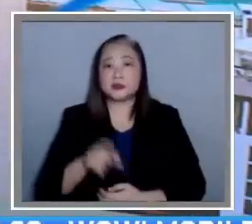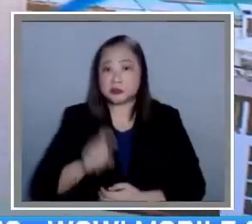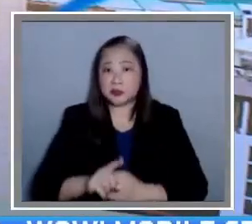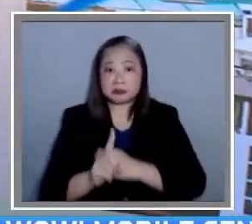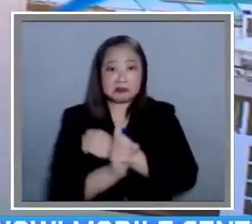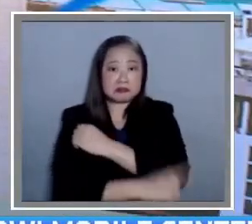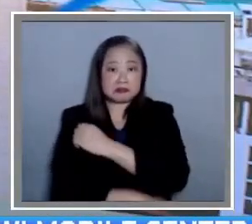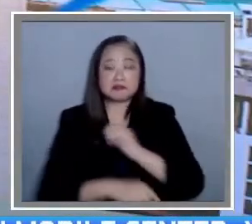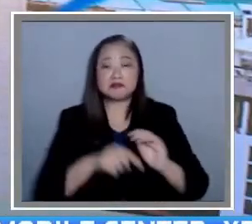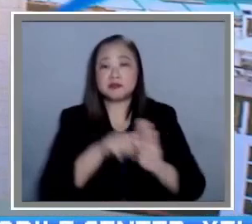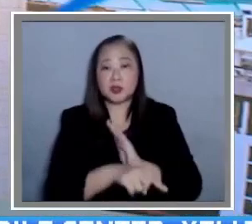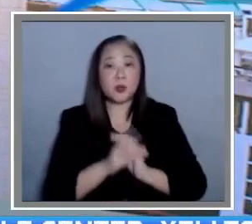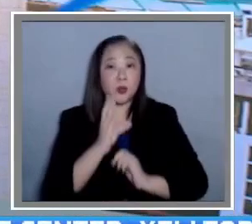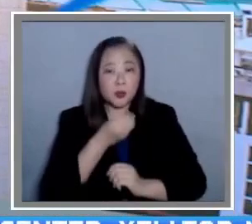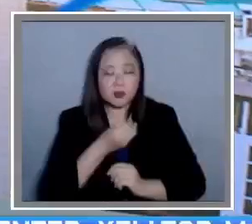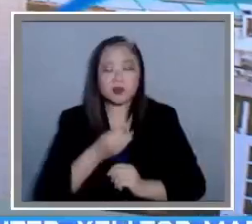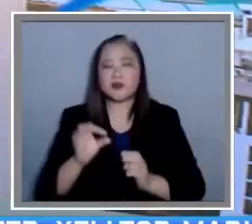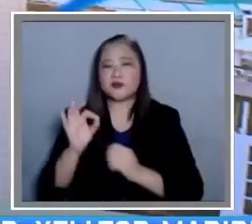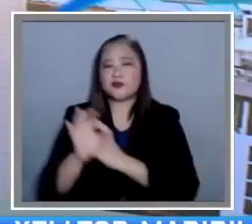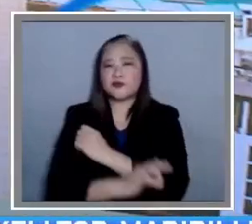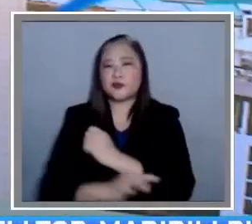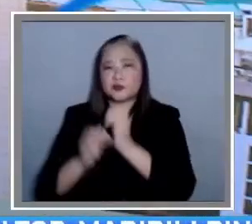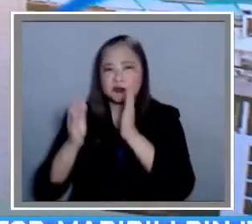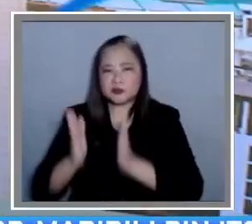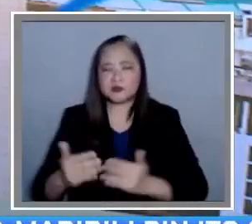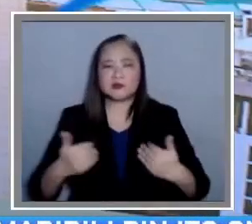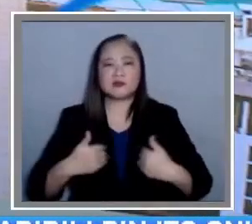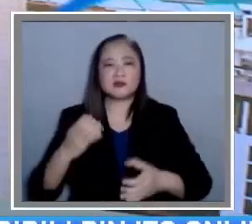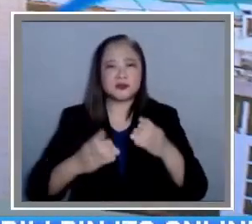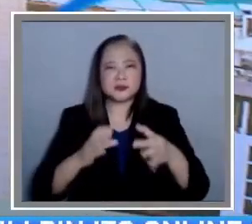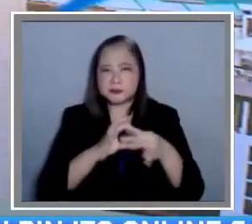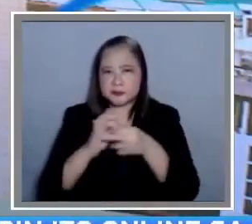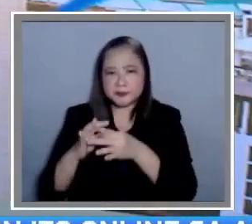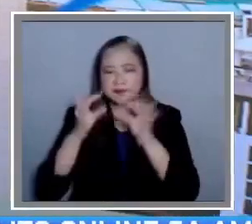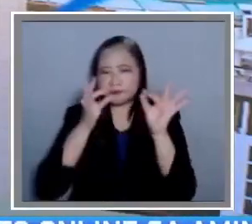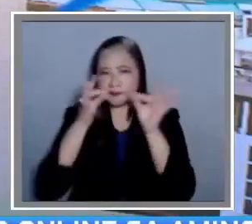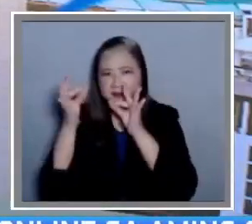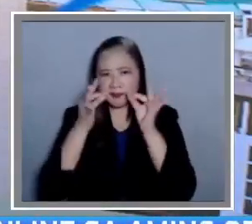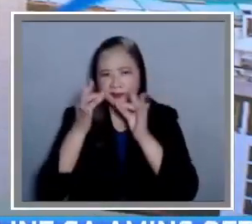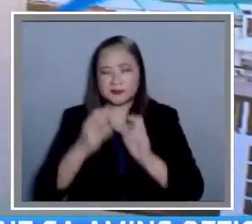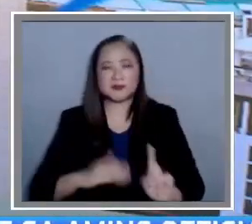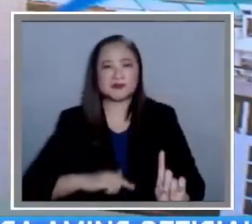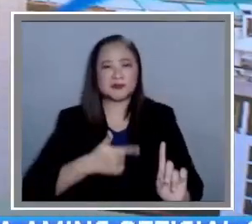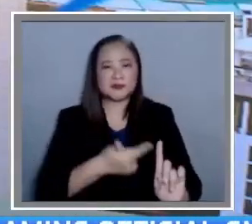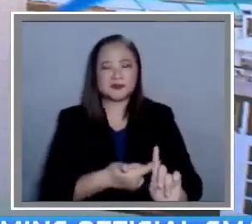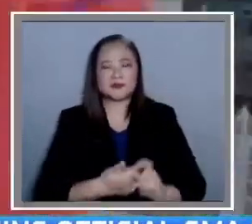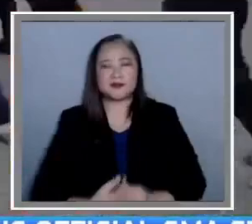nahatulan sa kasong may kaugnayan sa droga balitang hatid ni Sandra